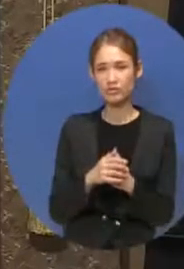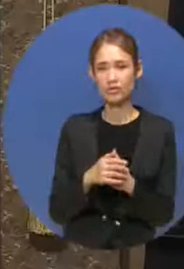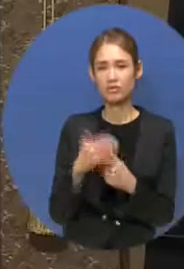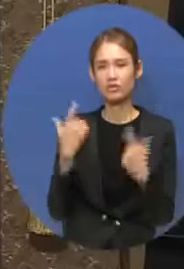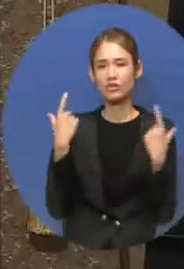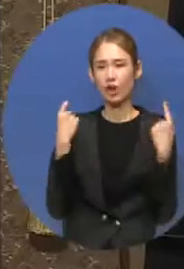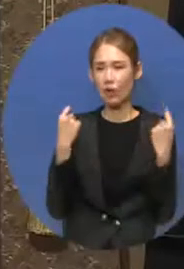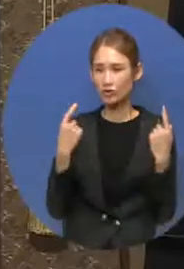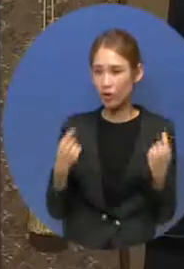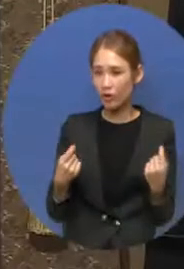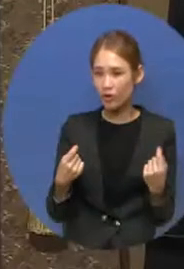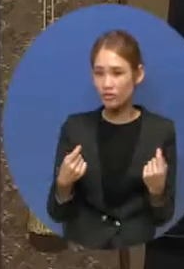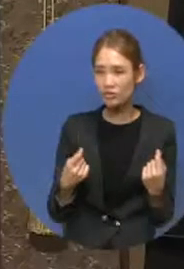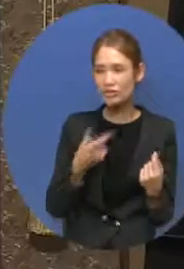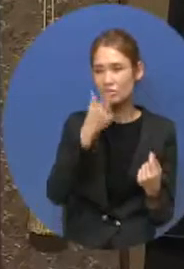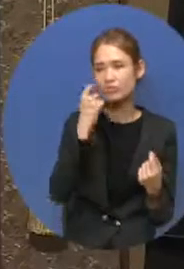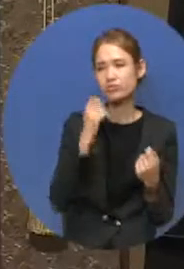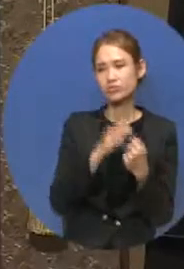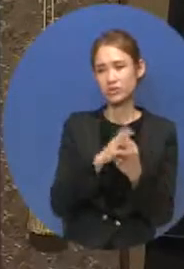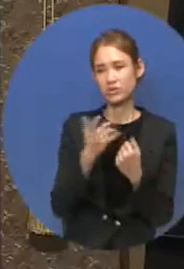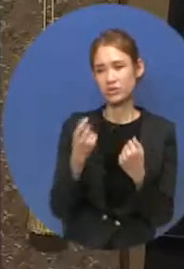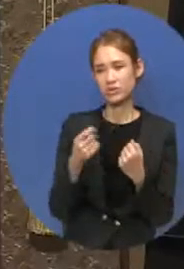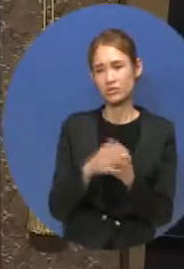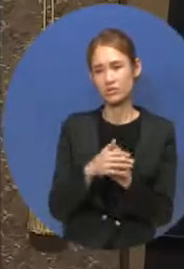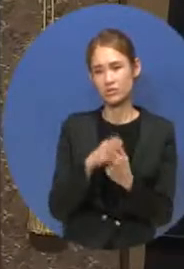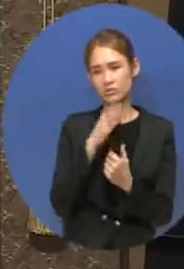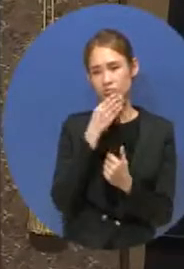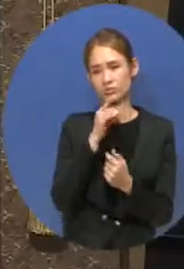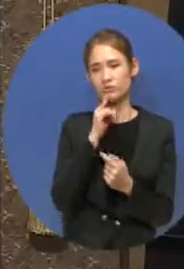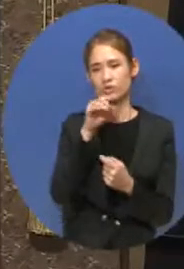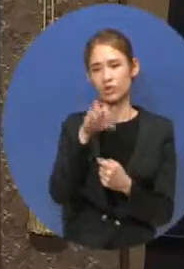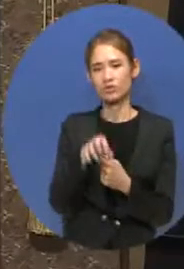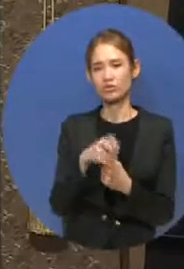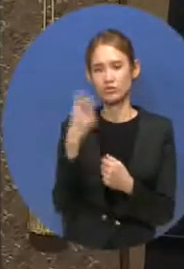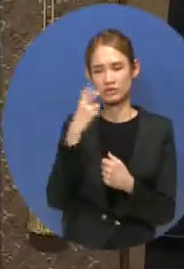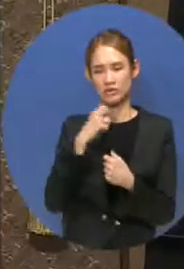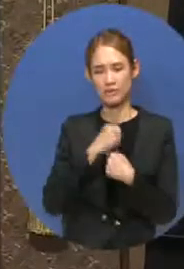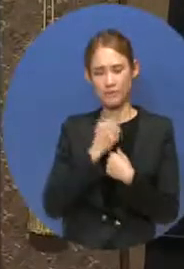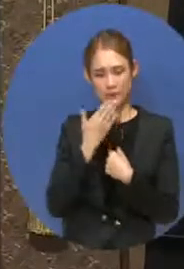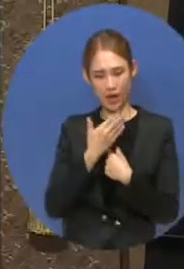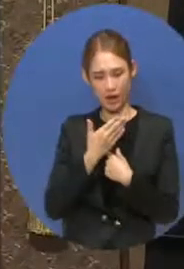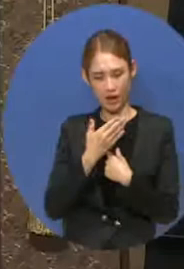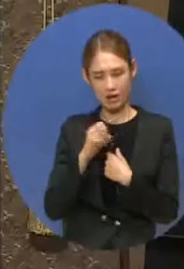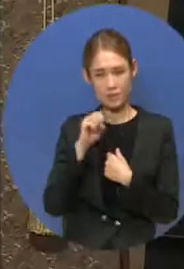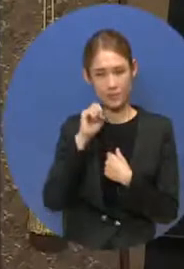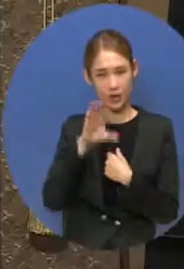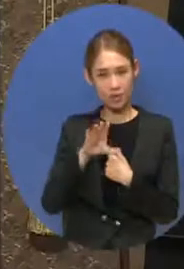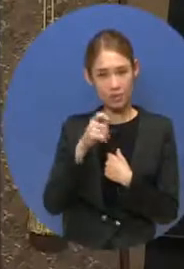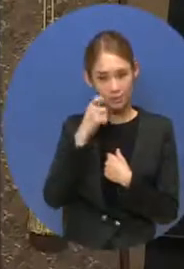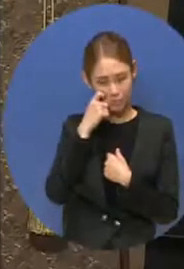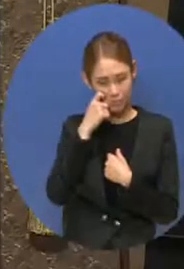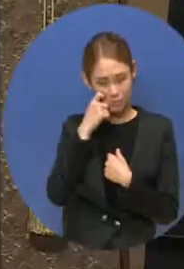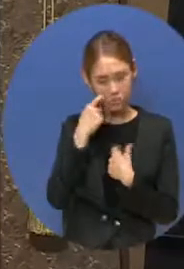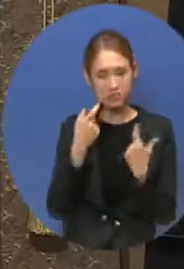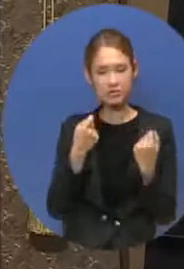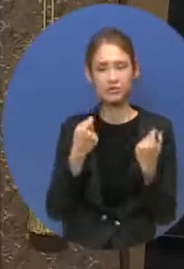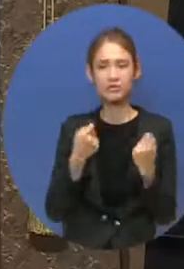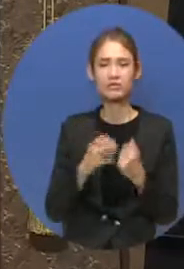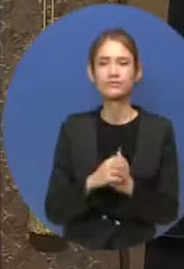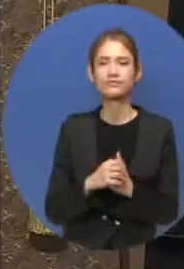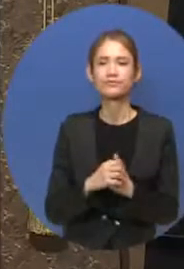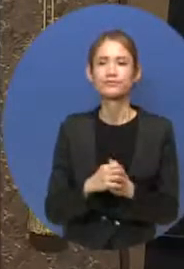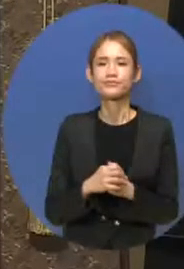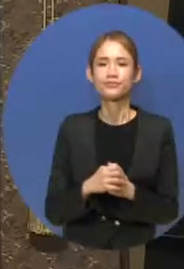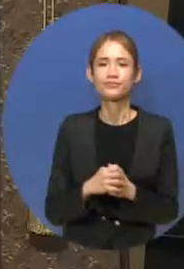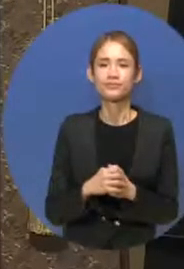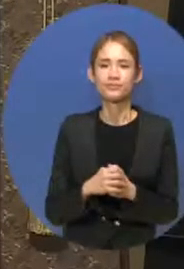아직도 있었음에도 불구하고 과연 복지 현장을 지켰다라고 말할 수 있을까 네. 이런 생각이 들더라고요.